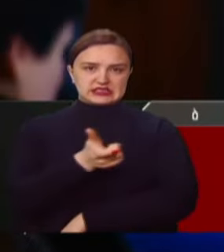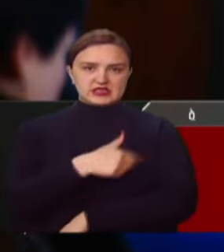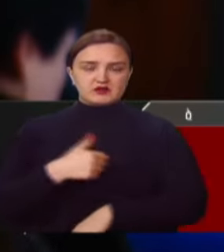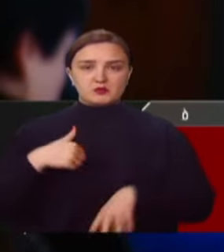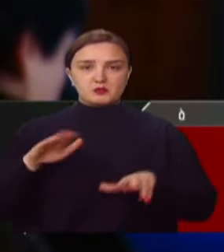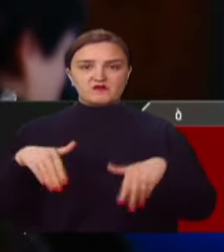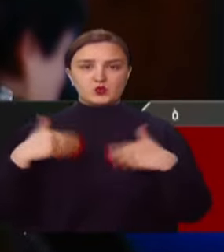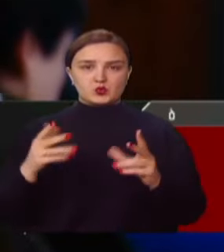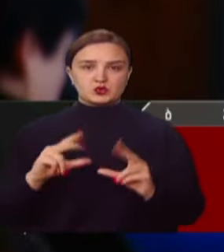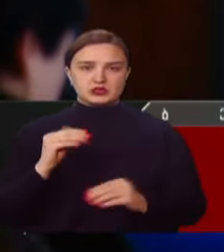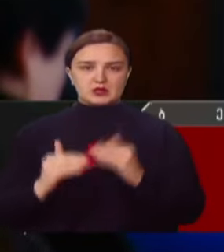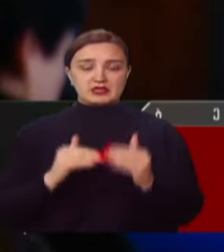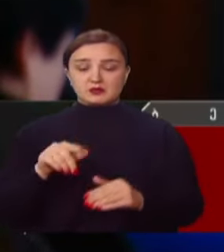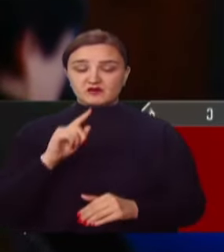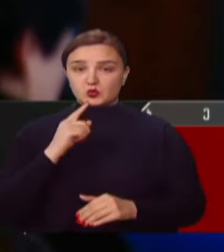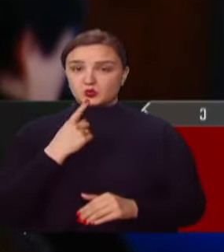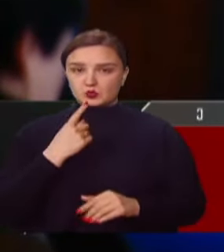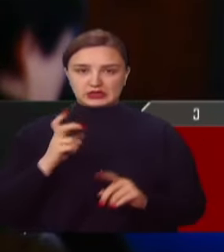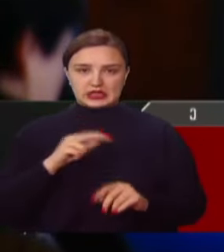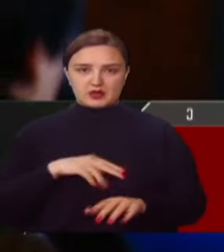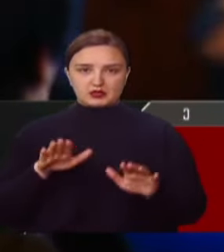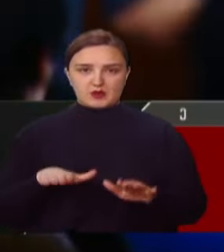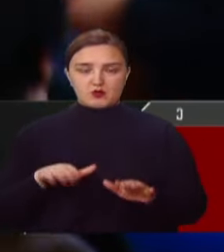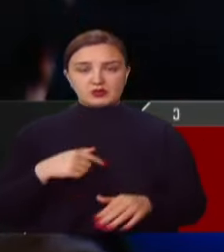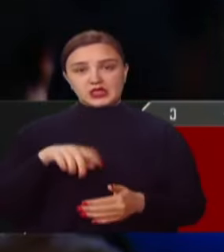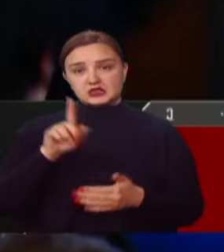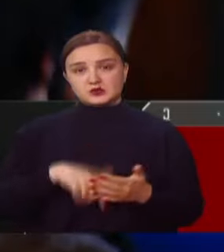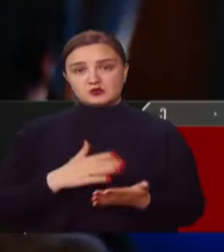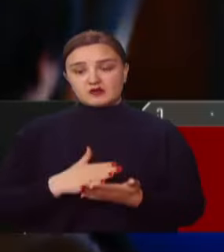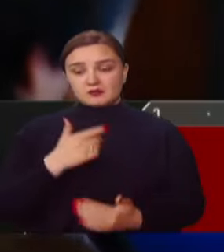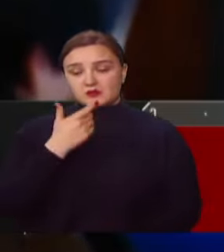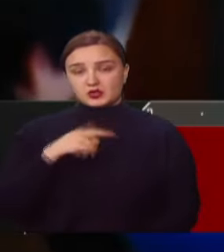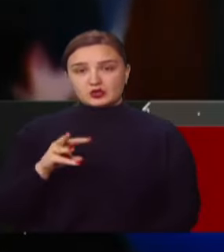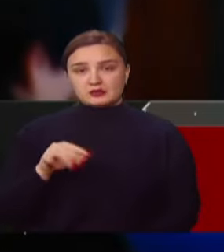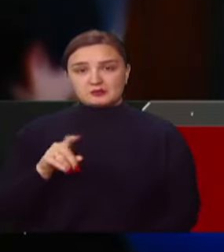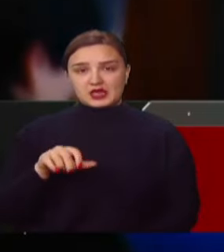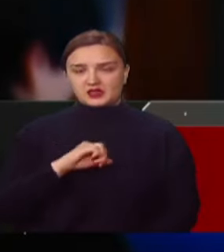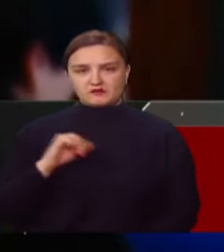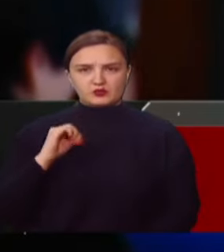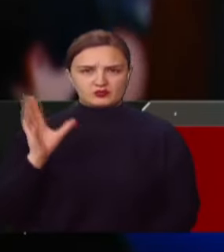უსურვო წამატებები ამ ურთულეს თანამდებობაზე და დარწმუნებული ვარ, რომ ბატონი მიხეილი თავს